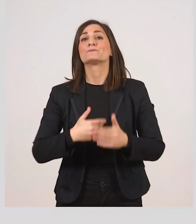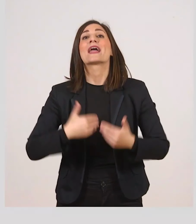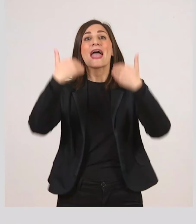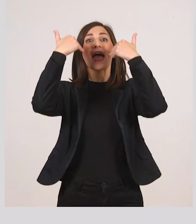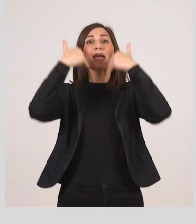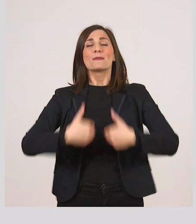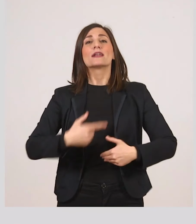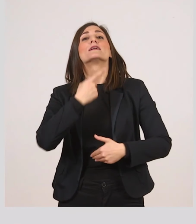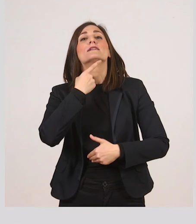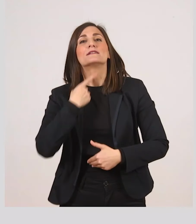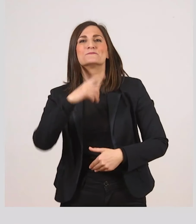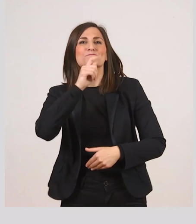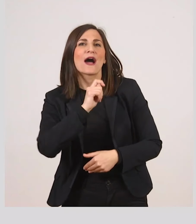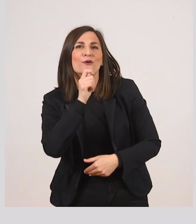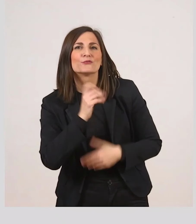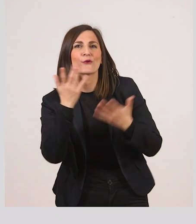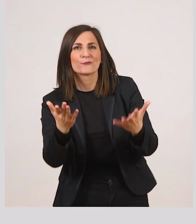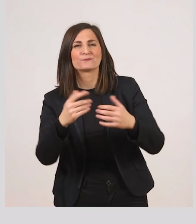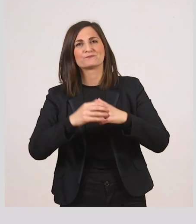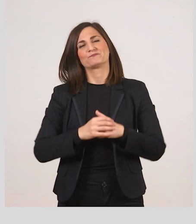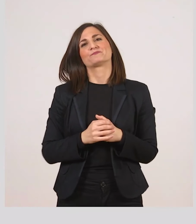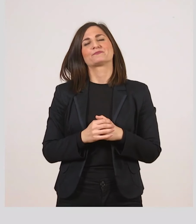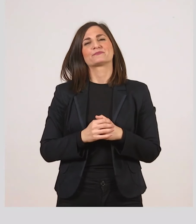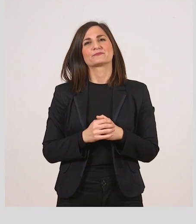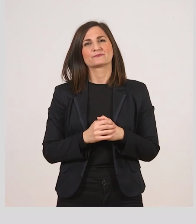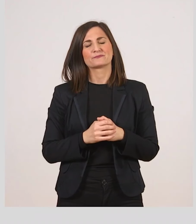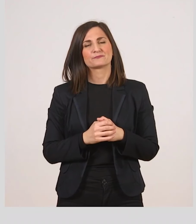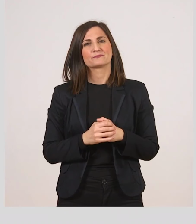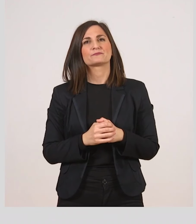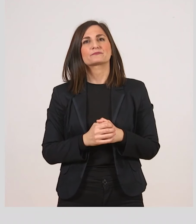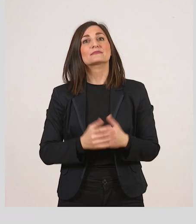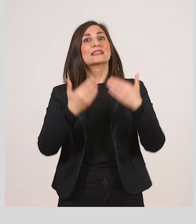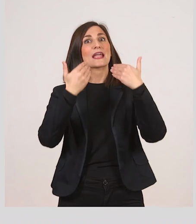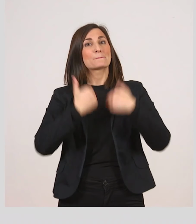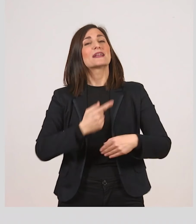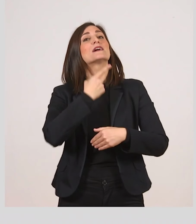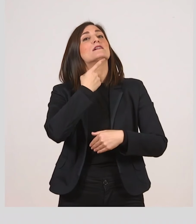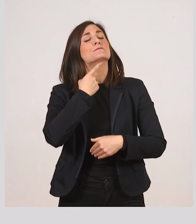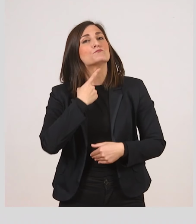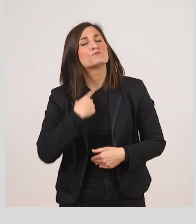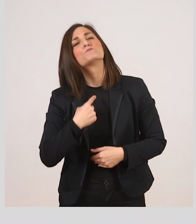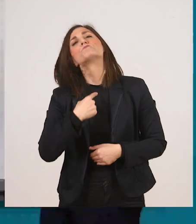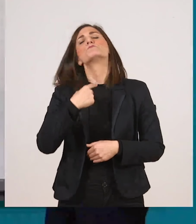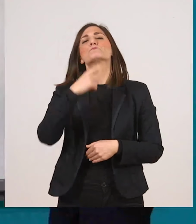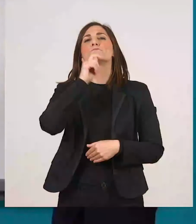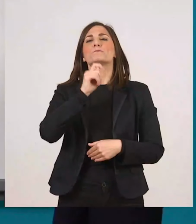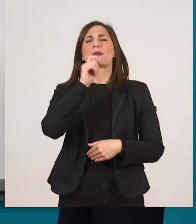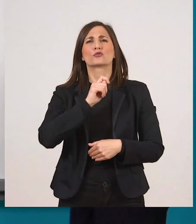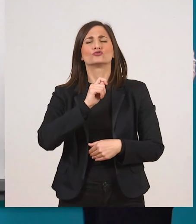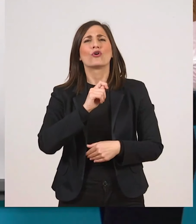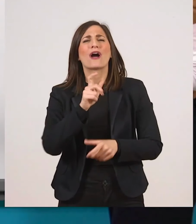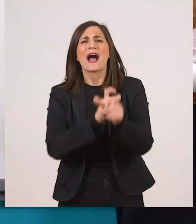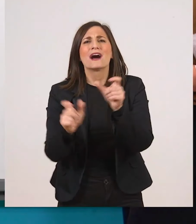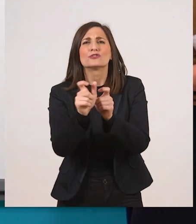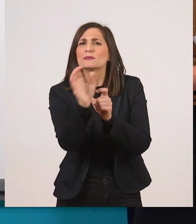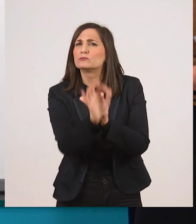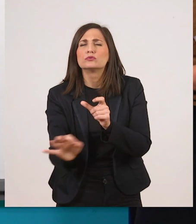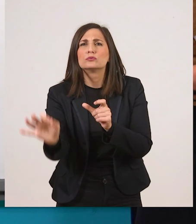παγωτό. Για να δούμε. Σε μένα αρέσει το παγωτό. Πού είναι η